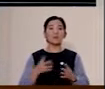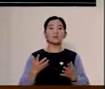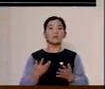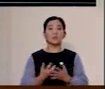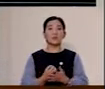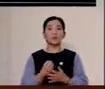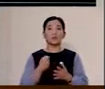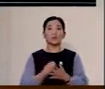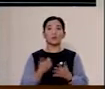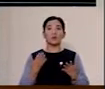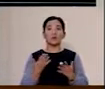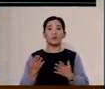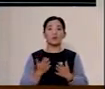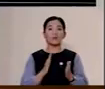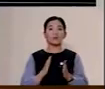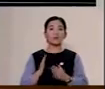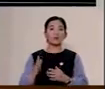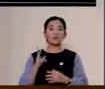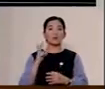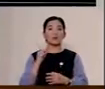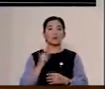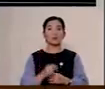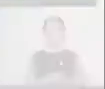определяем, до какого разряда округлили число.